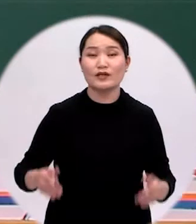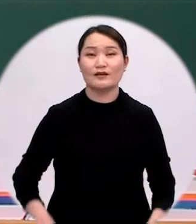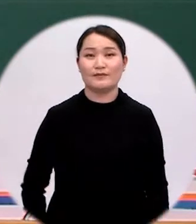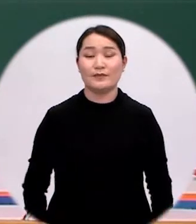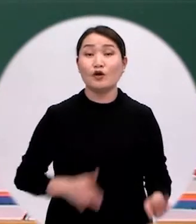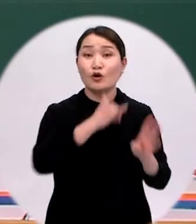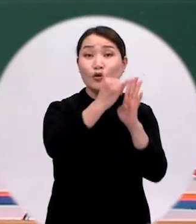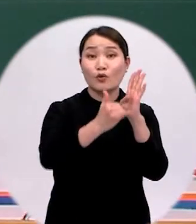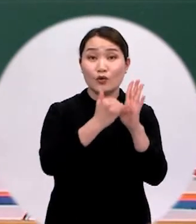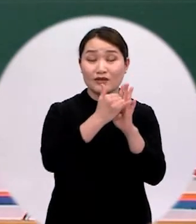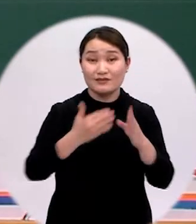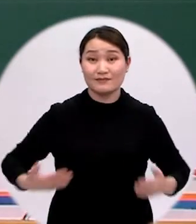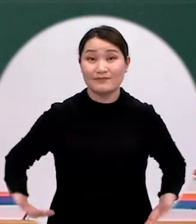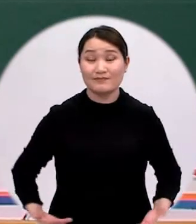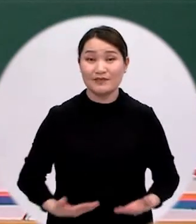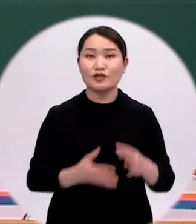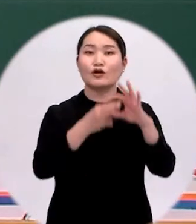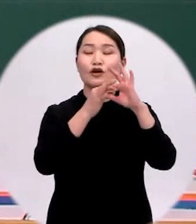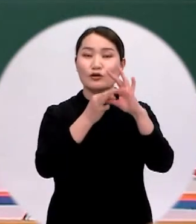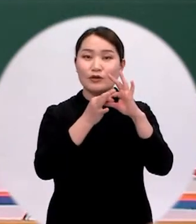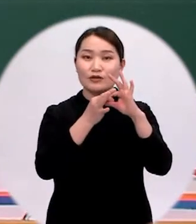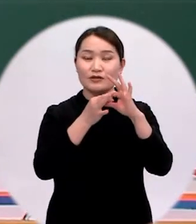улирал бидний амьдралд.